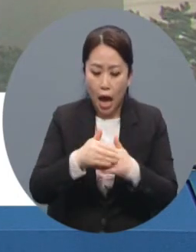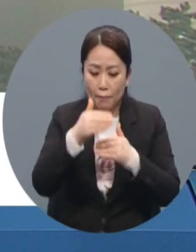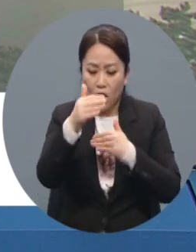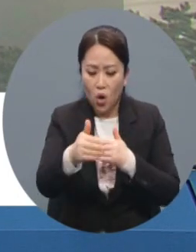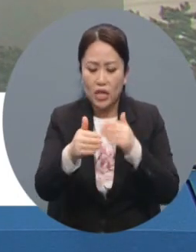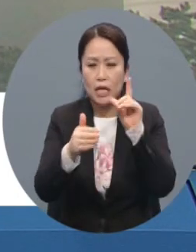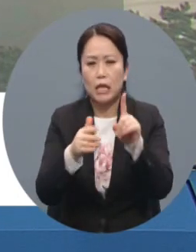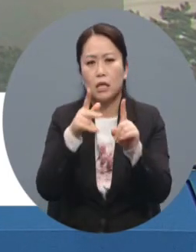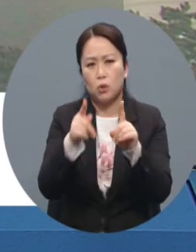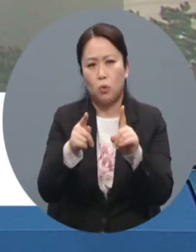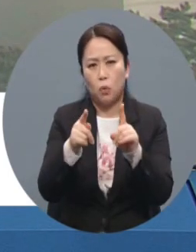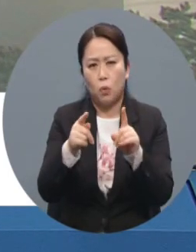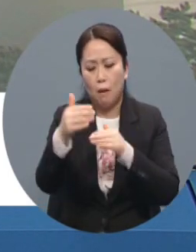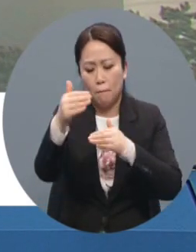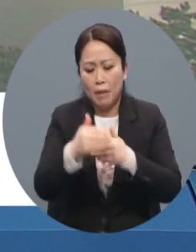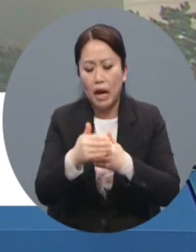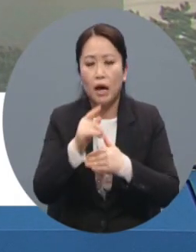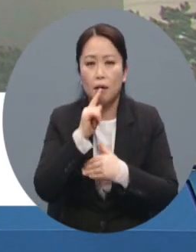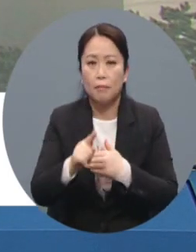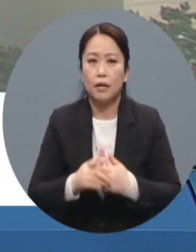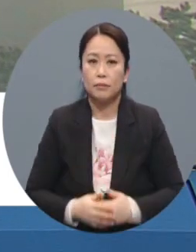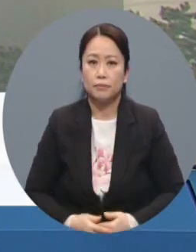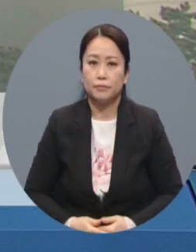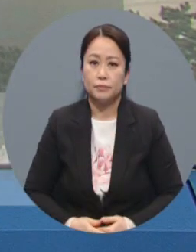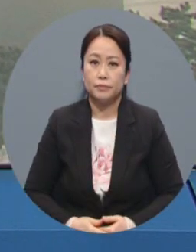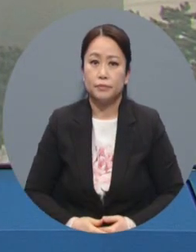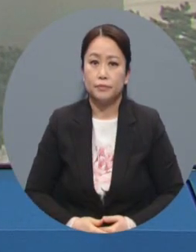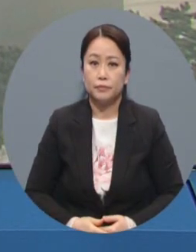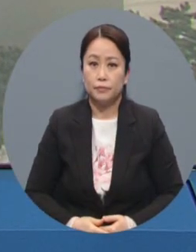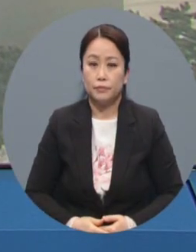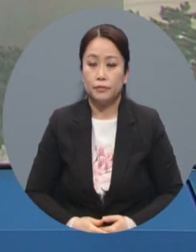뒤덮은 오늘 부산의 모습, 현지호 기자가 보도합니다.